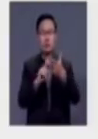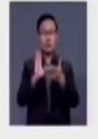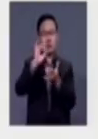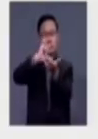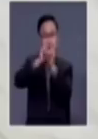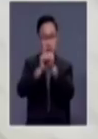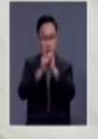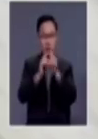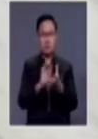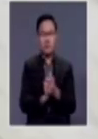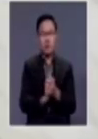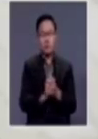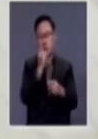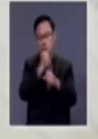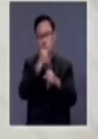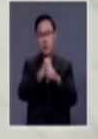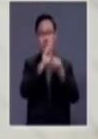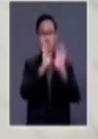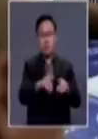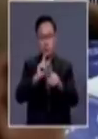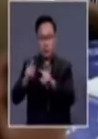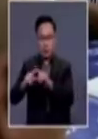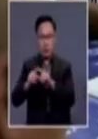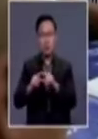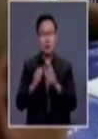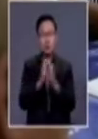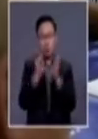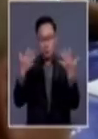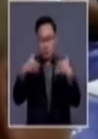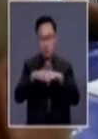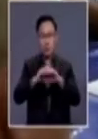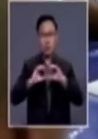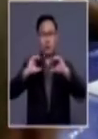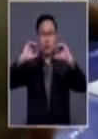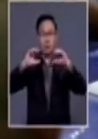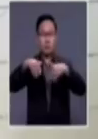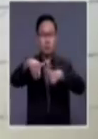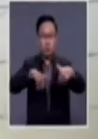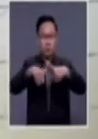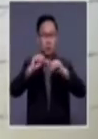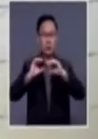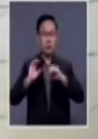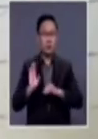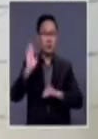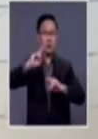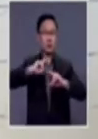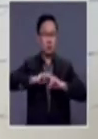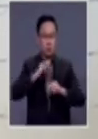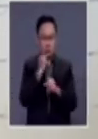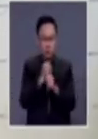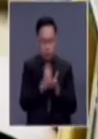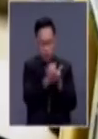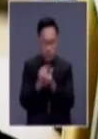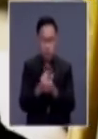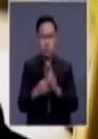ลจำกัดมีการดำเนินงานในรูปแบบประชารัฐเพื่อช่วยอุดช่องโหว่ของปัญหาด้านการศึกษาที่เคยประสบอยู่เช่น